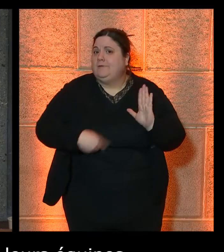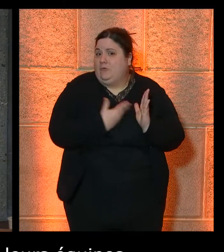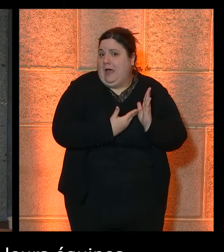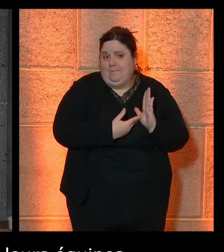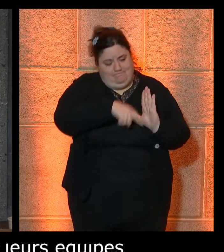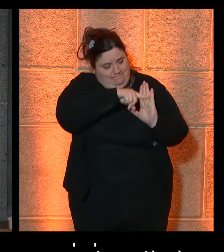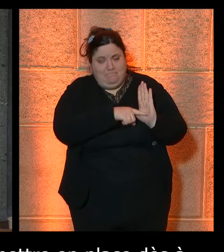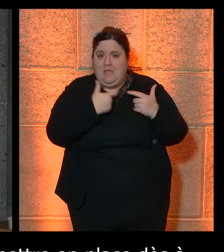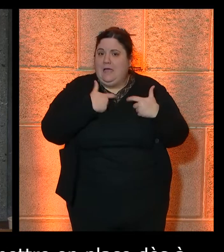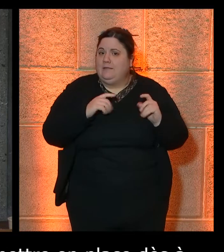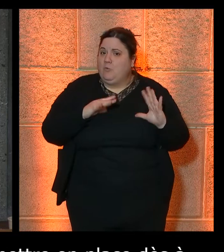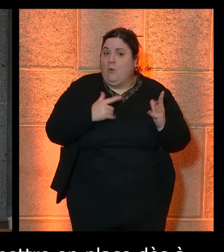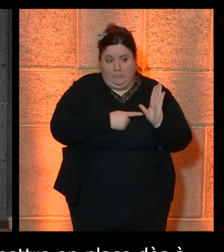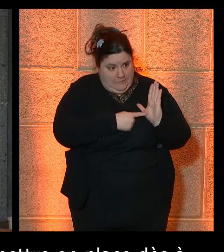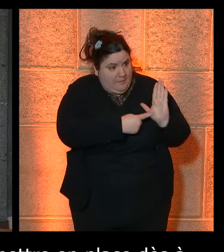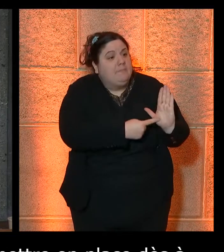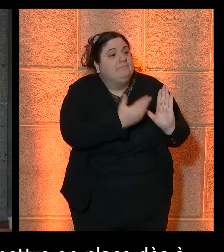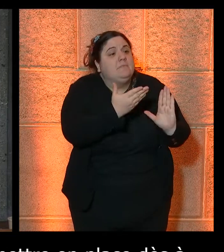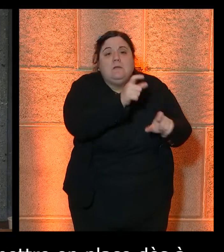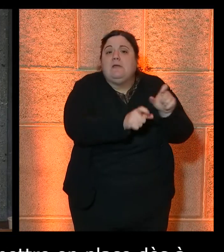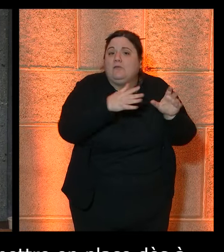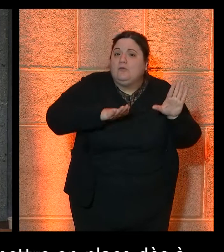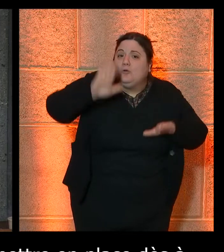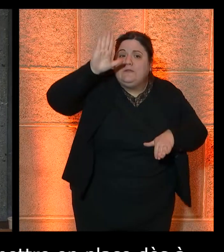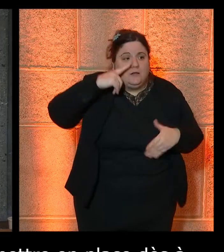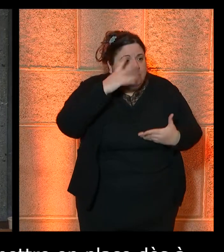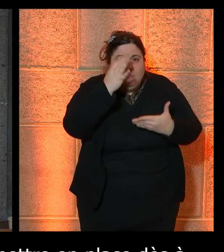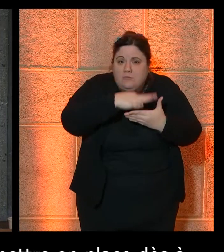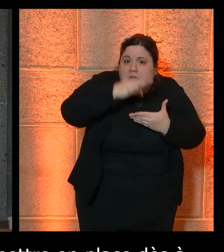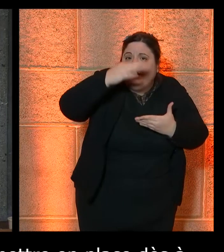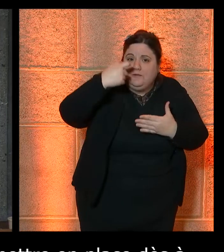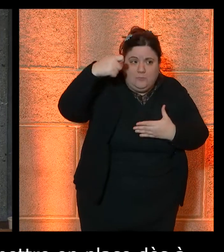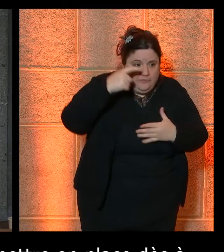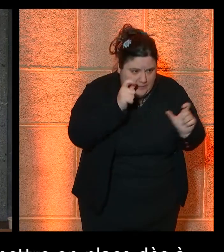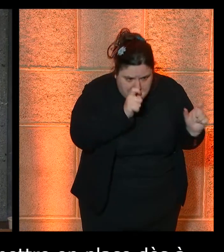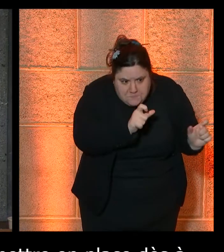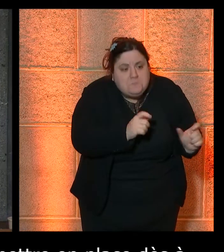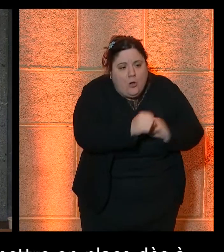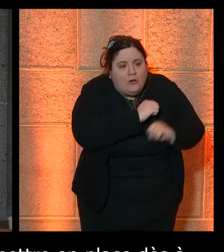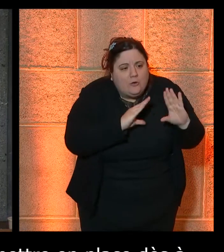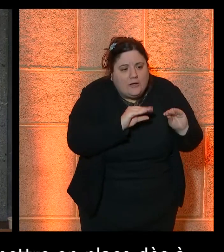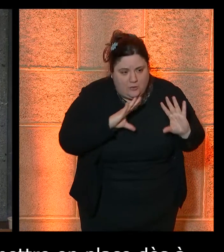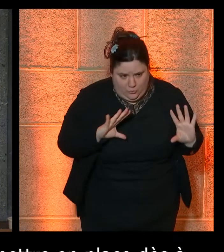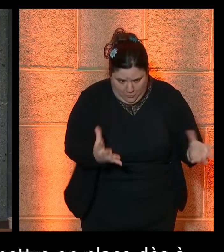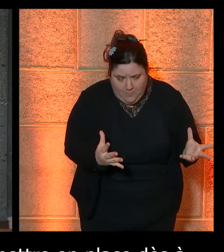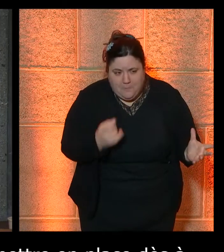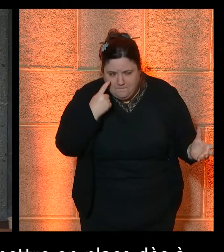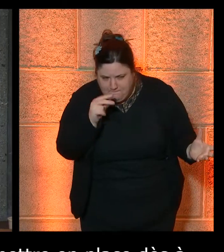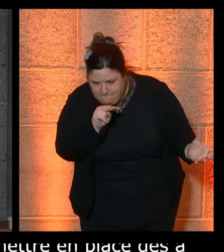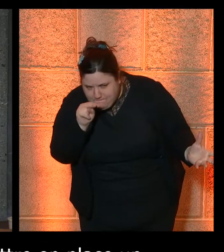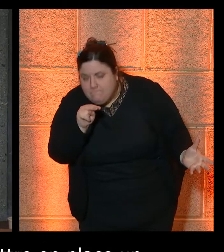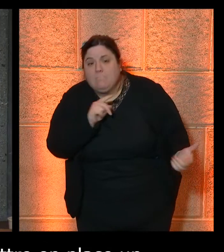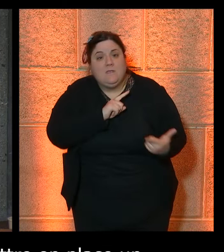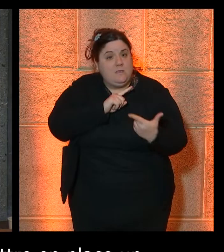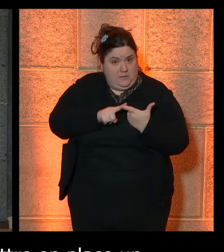accessibilité par tous les candidats à l'élection présidentielle, pour démarrer, et ensuite par les candidats